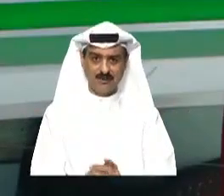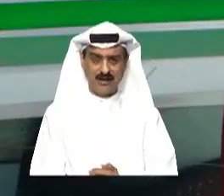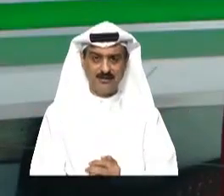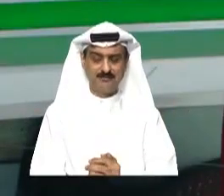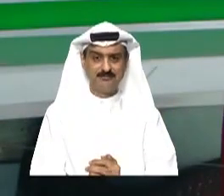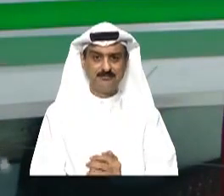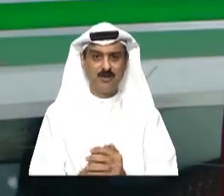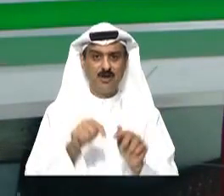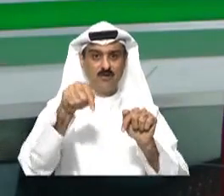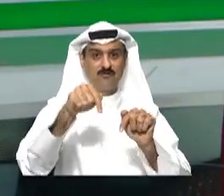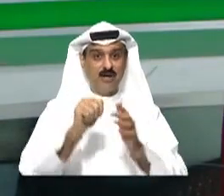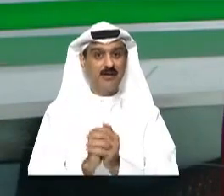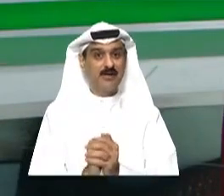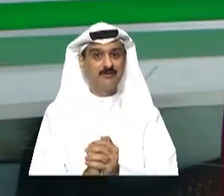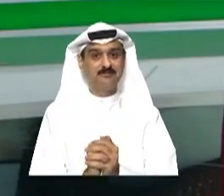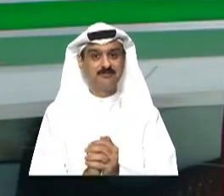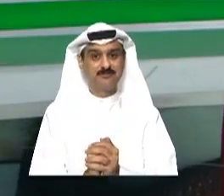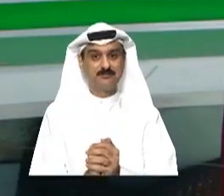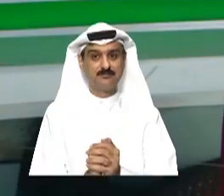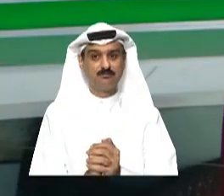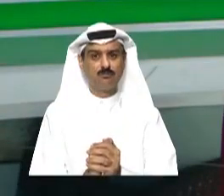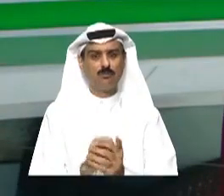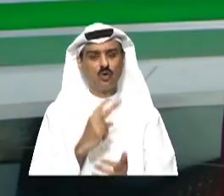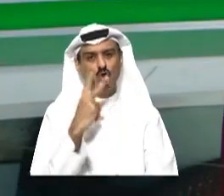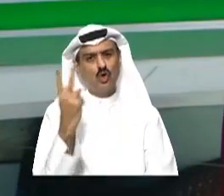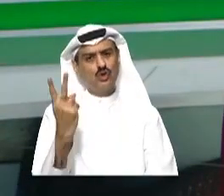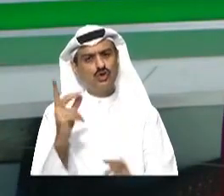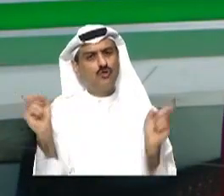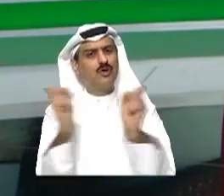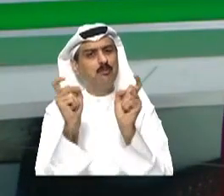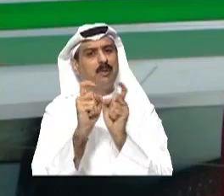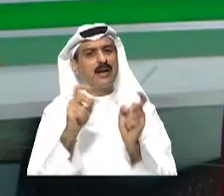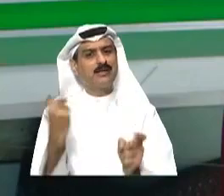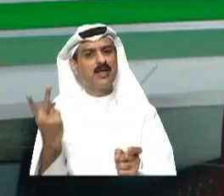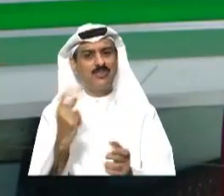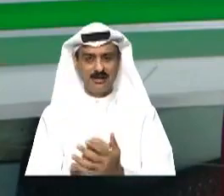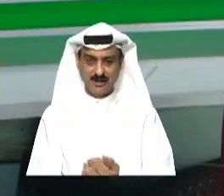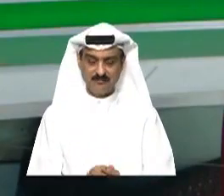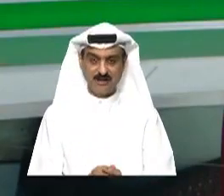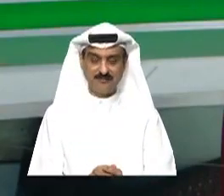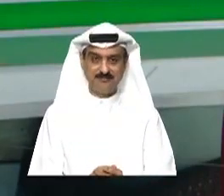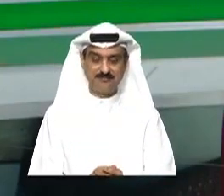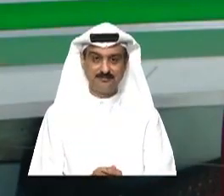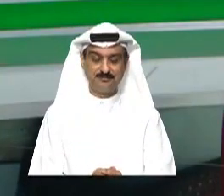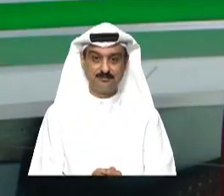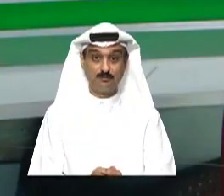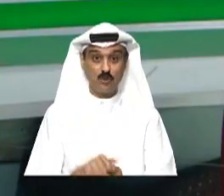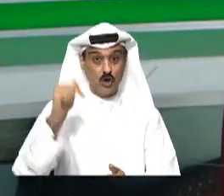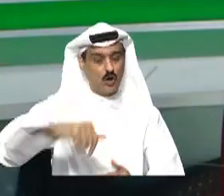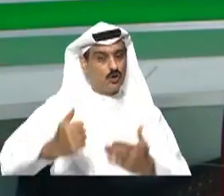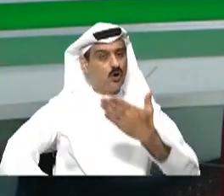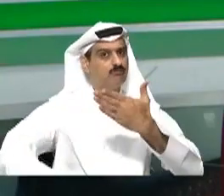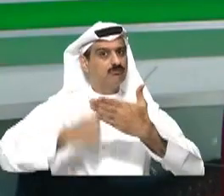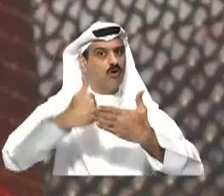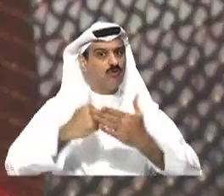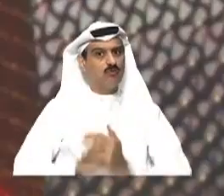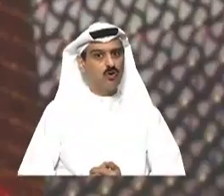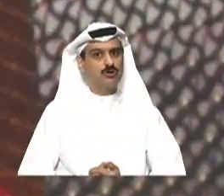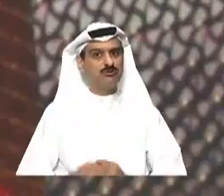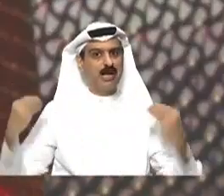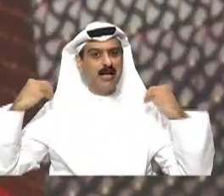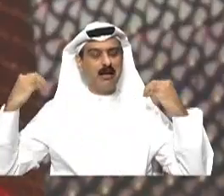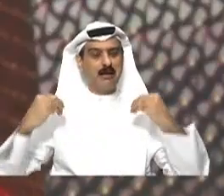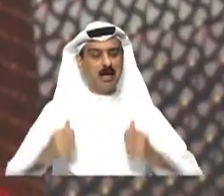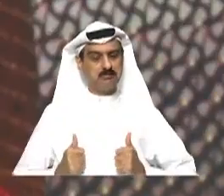التعادل وأيضا على نتائج المنتخبات الأخرى في المجموعة صحيح. الثالثة. لكن أن الفوز اليوم يعطي اللاعبين دفعة معنوية